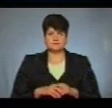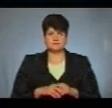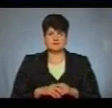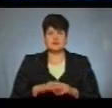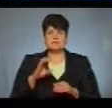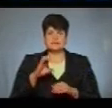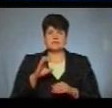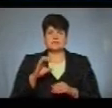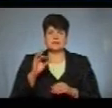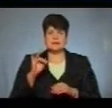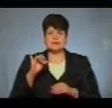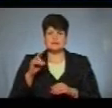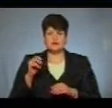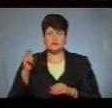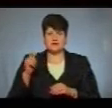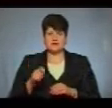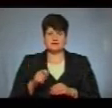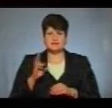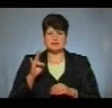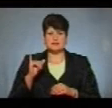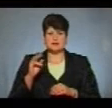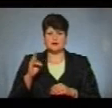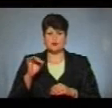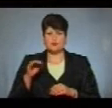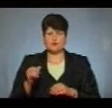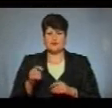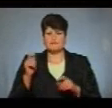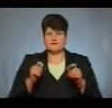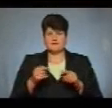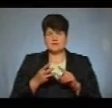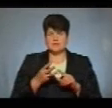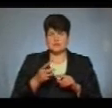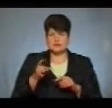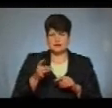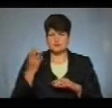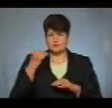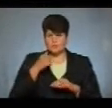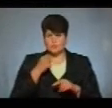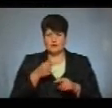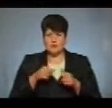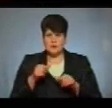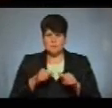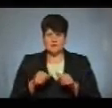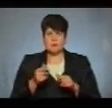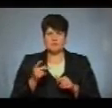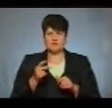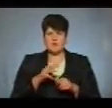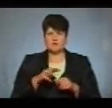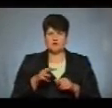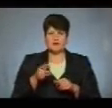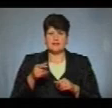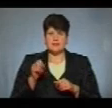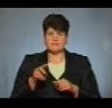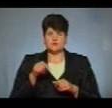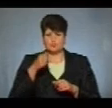Сергій Резніков приїхав з Нікополя. На фестивалі в Тернополі він втретє. Торік ліпив півтораметровий глек. Цьогоріч робить